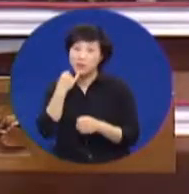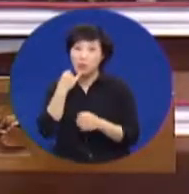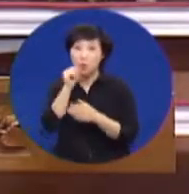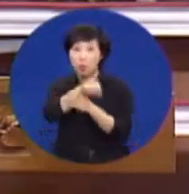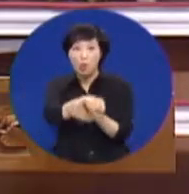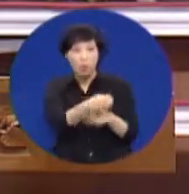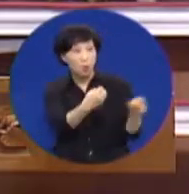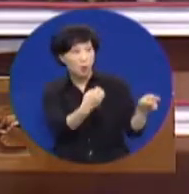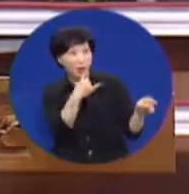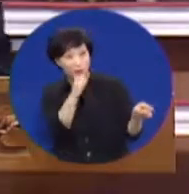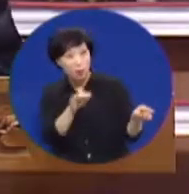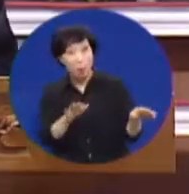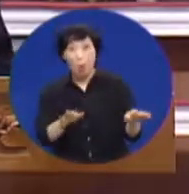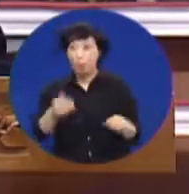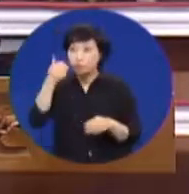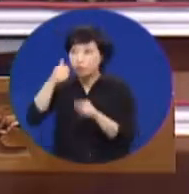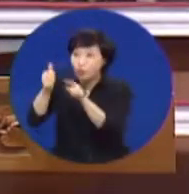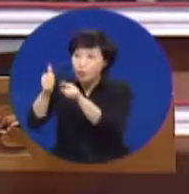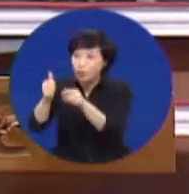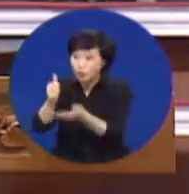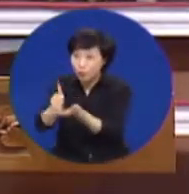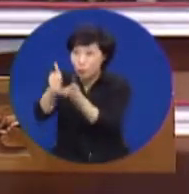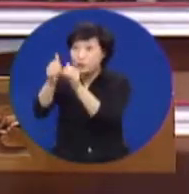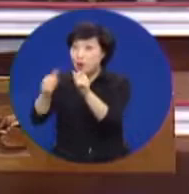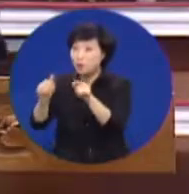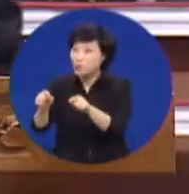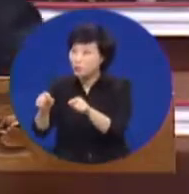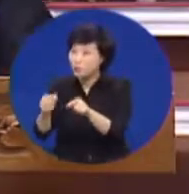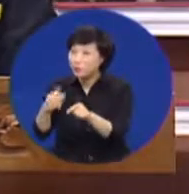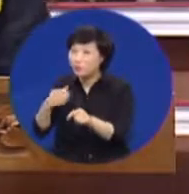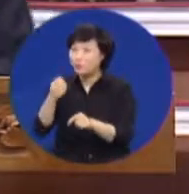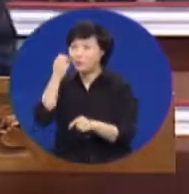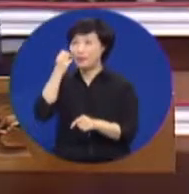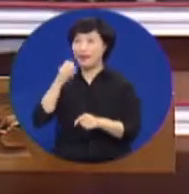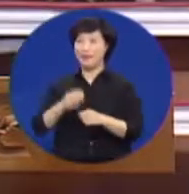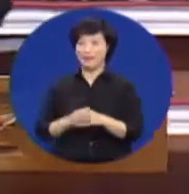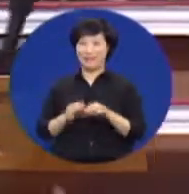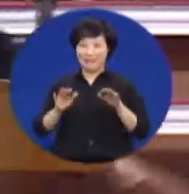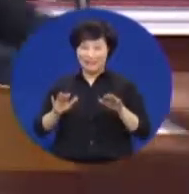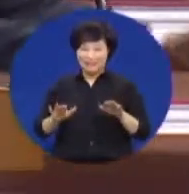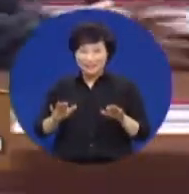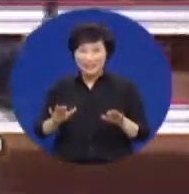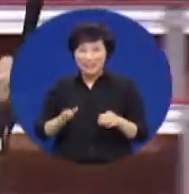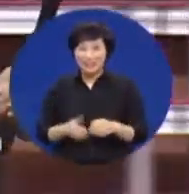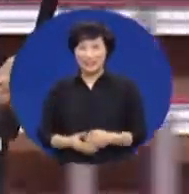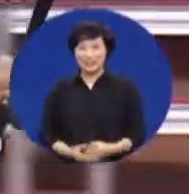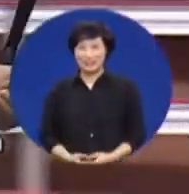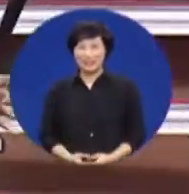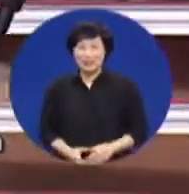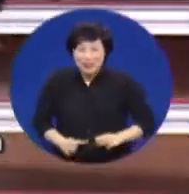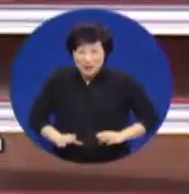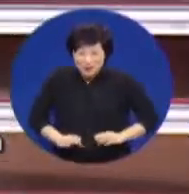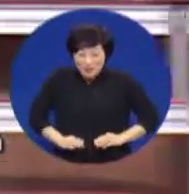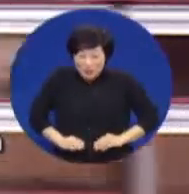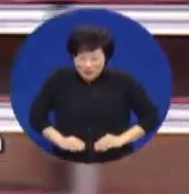얼마나 높은 분이고 도대체 모르는 분인가? 모르는 분인가? 그래서 이제